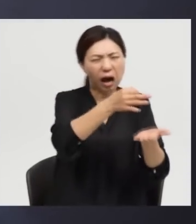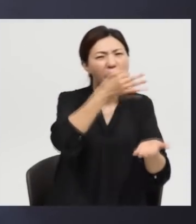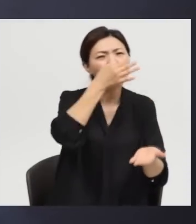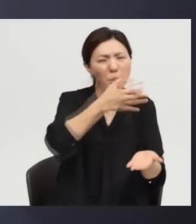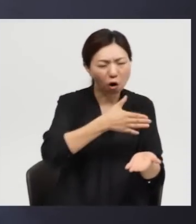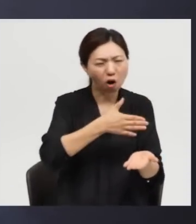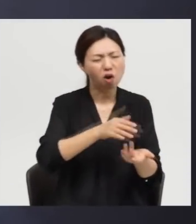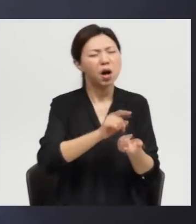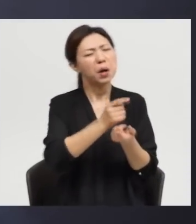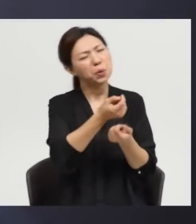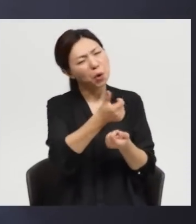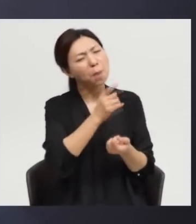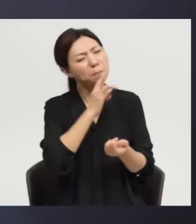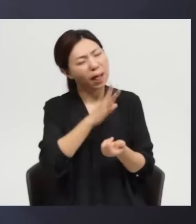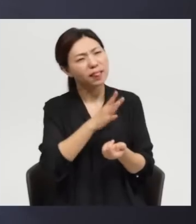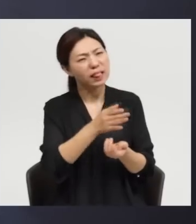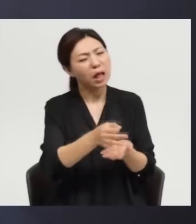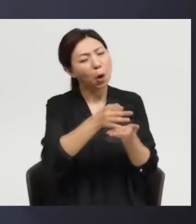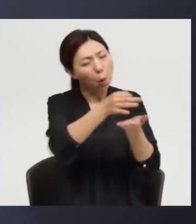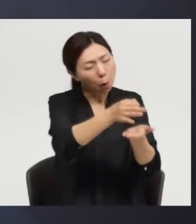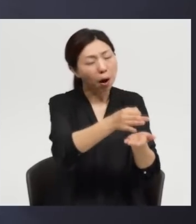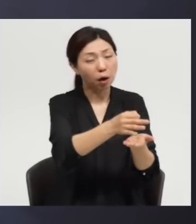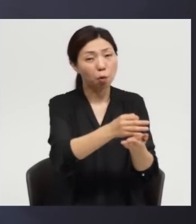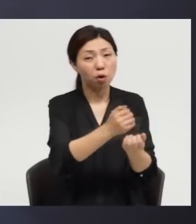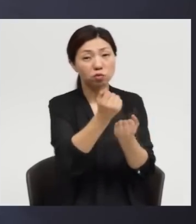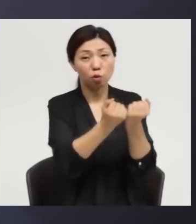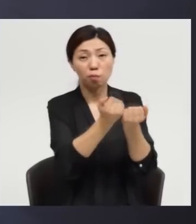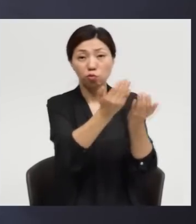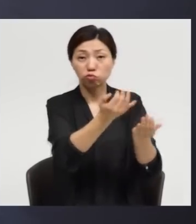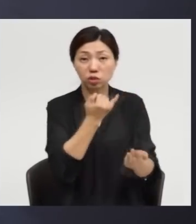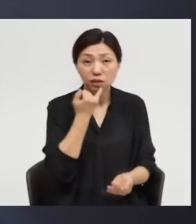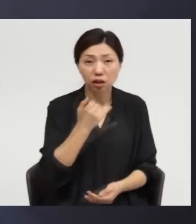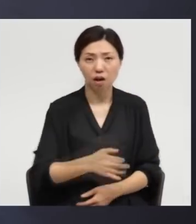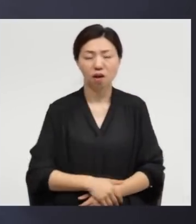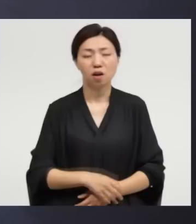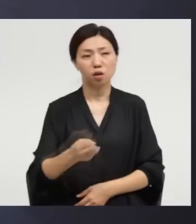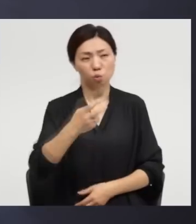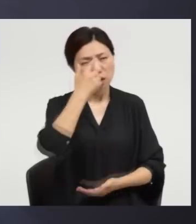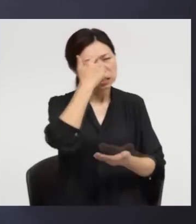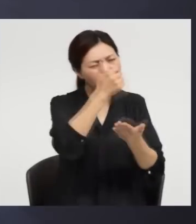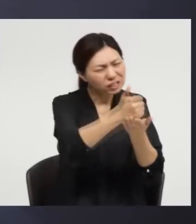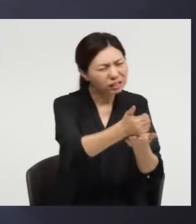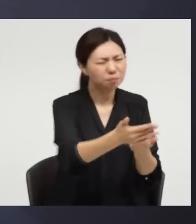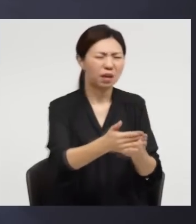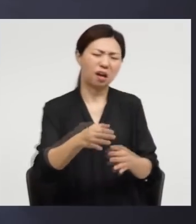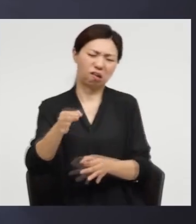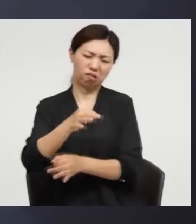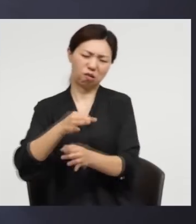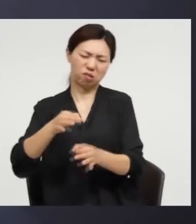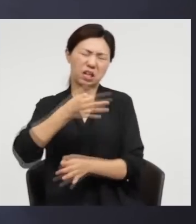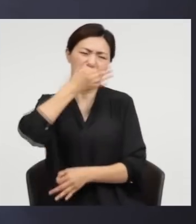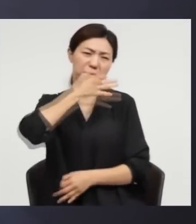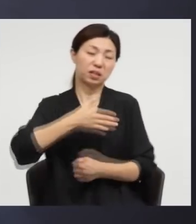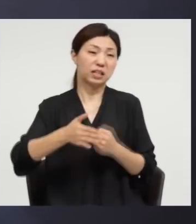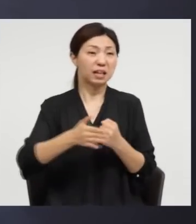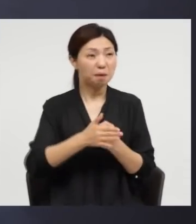요것만 내겠습니다. 이렇게 얘기해도 되고, 또 스님 요즘 제가 사업이 잘 안 되고 형편이 안 돼가